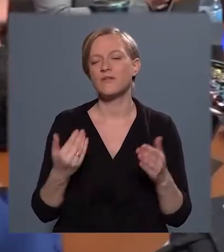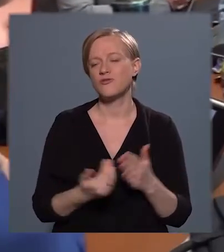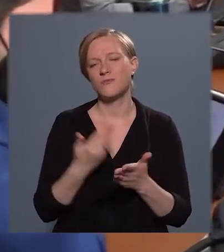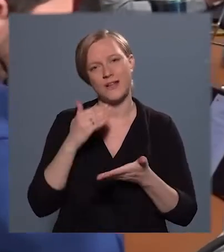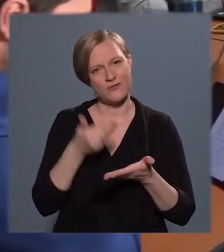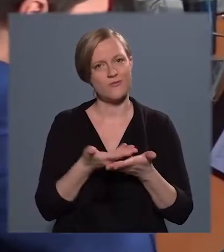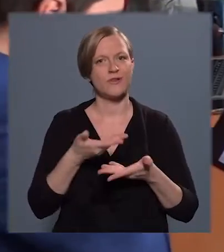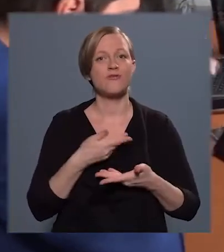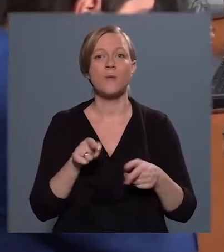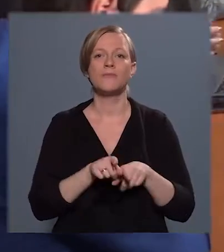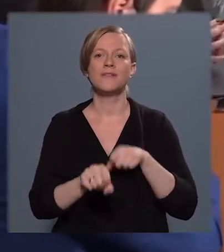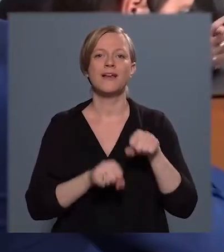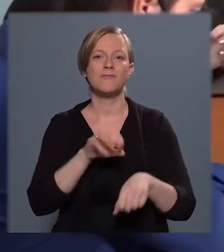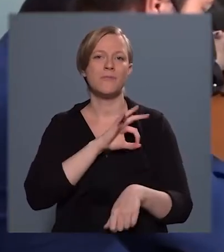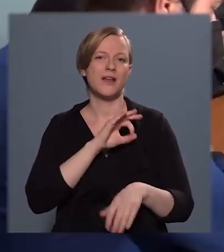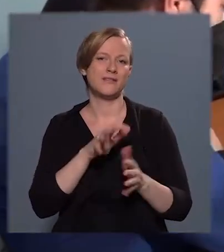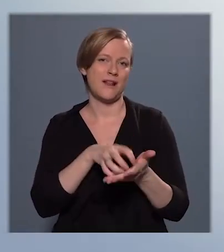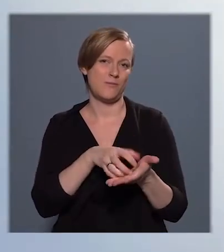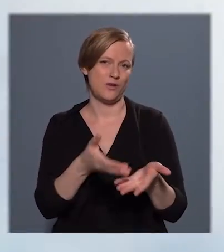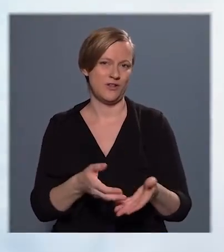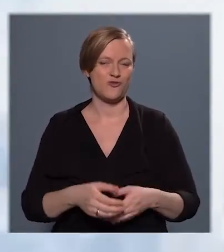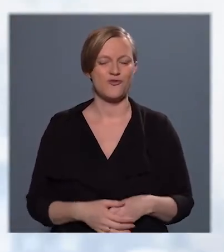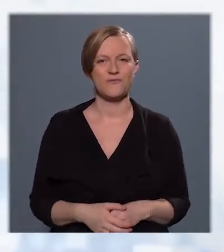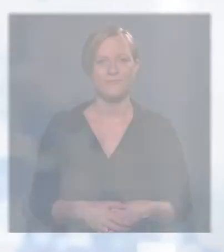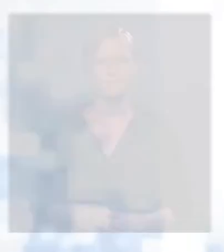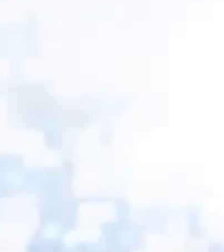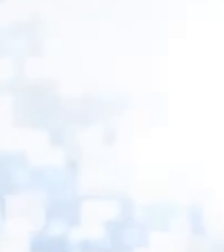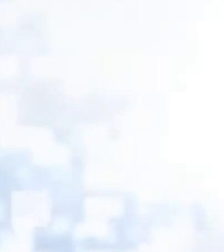elismerést kapott, mint kerékpáros barát település.